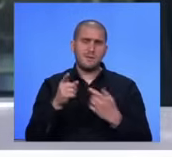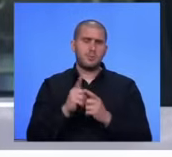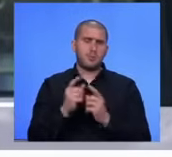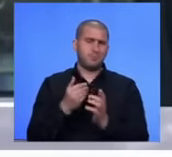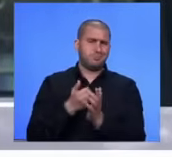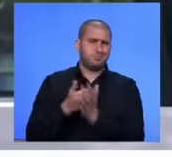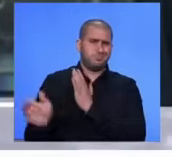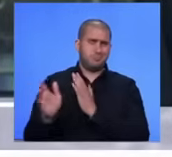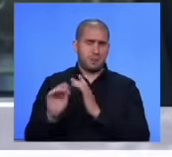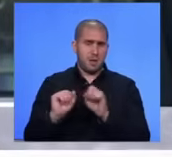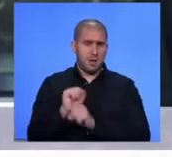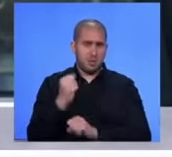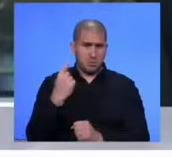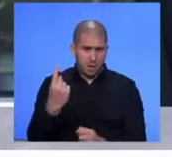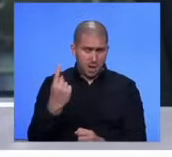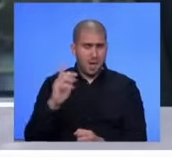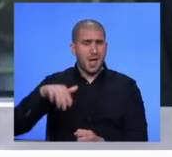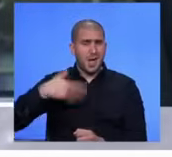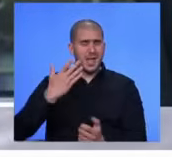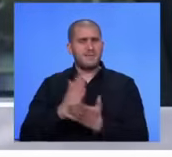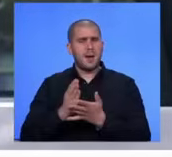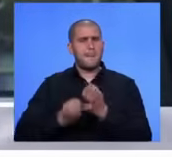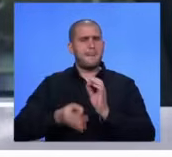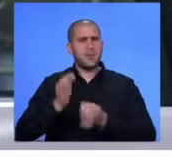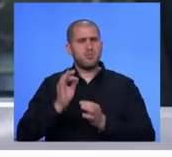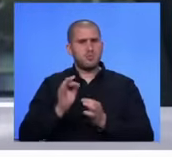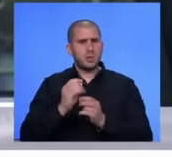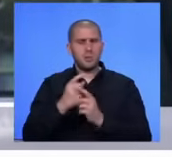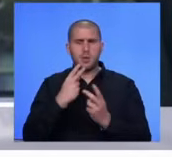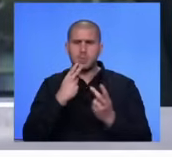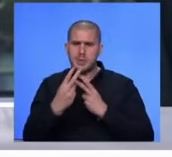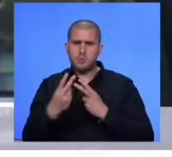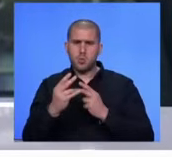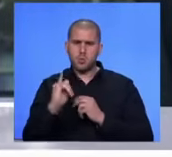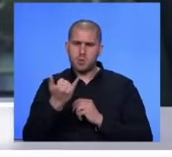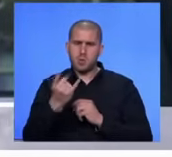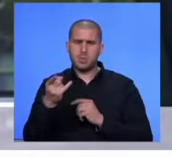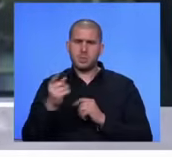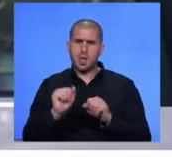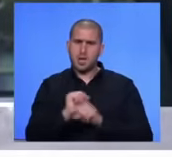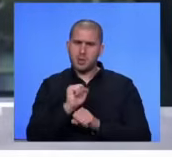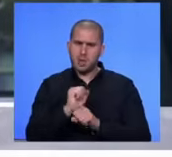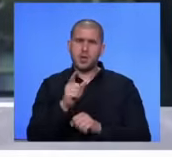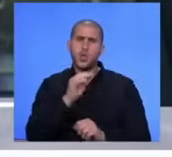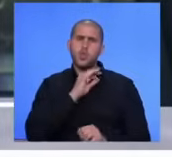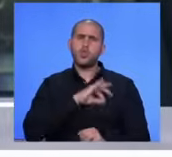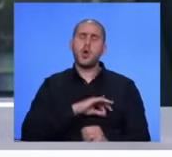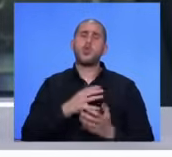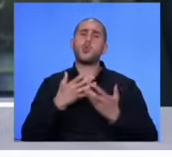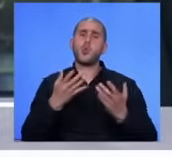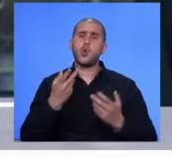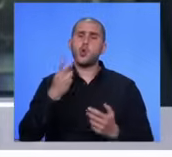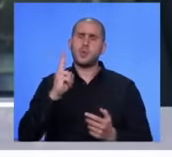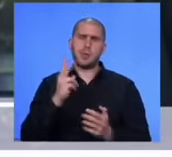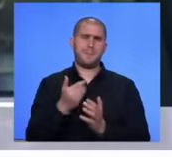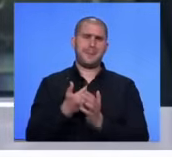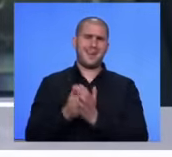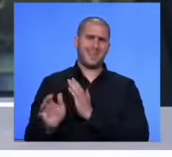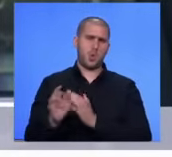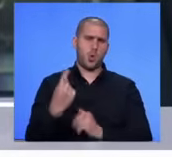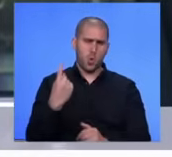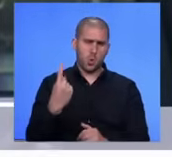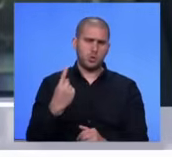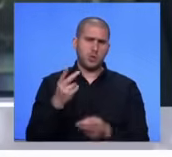העתירה לגופה אחרי שבית המשפט מנמק את העתירה תועלת הרבה יותר גדולה מאשר דחייה על הסף